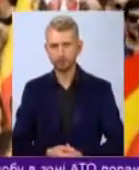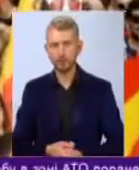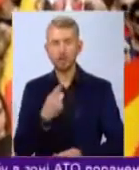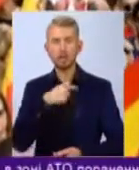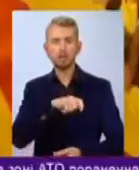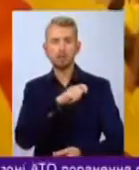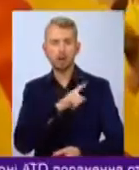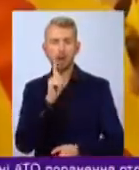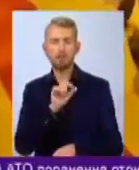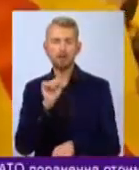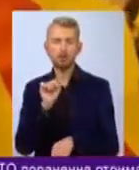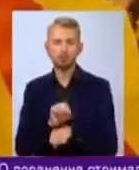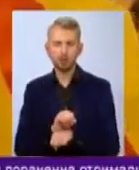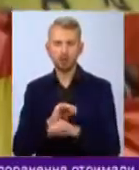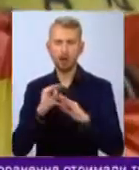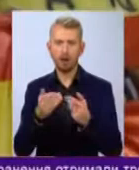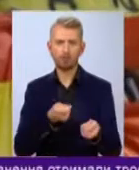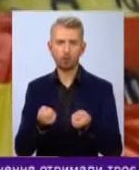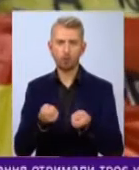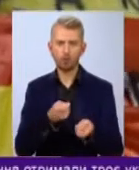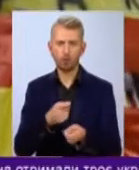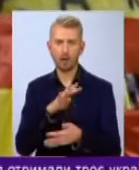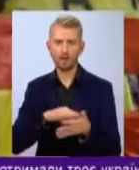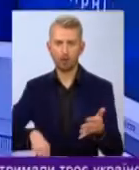Іспанія призупинить автономію Каталонії.